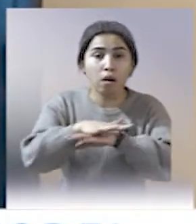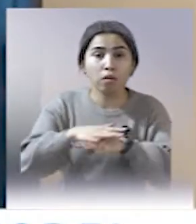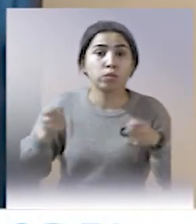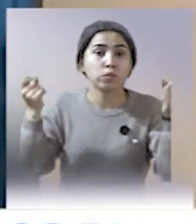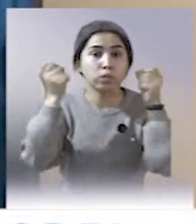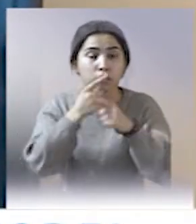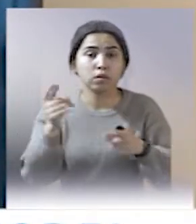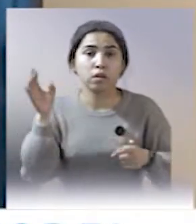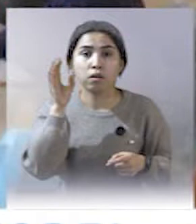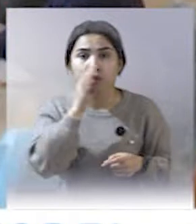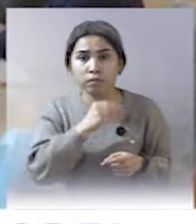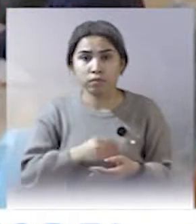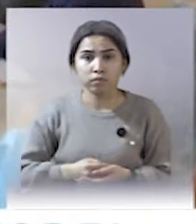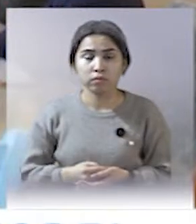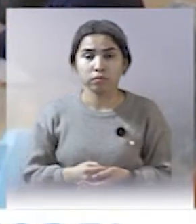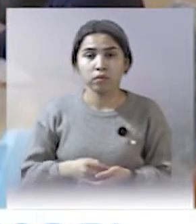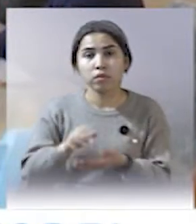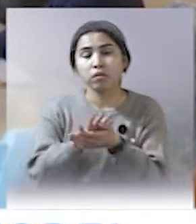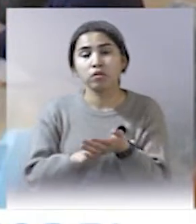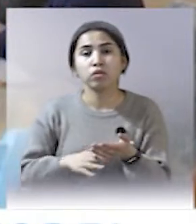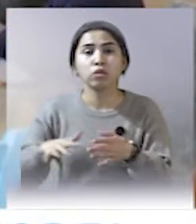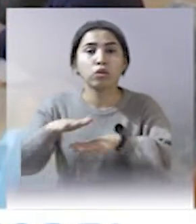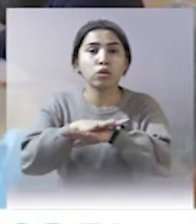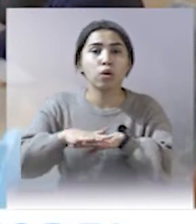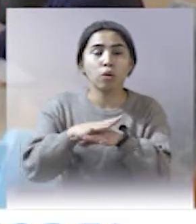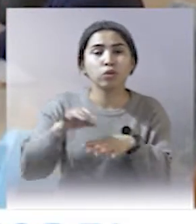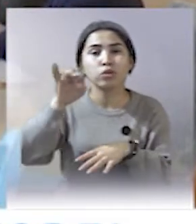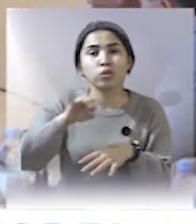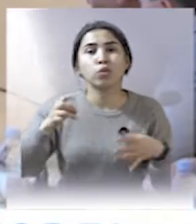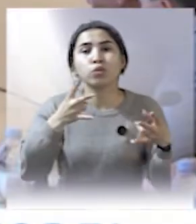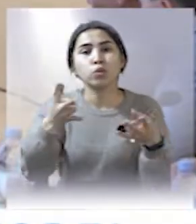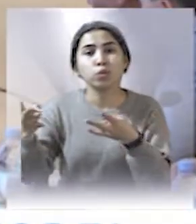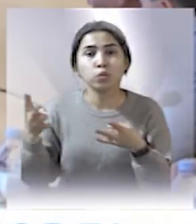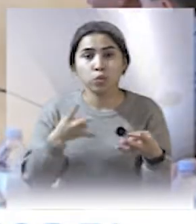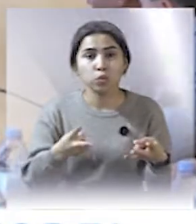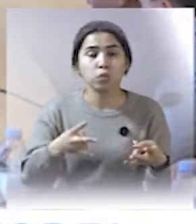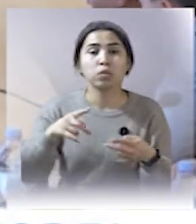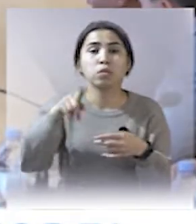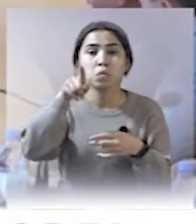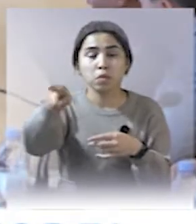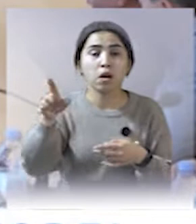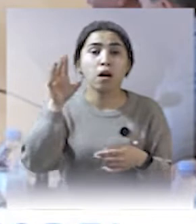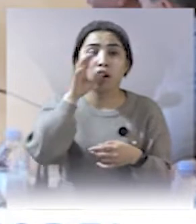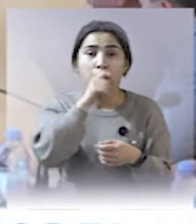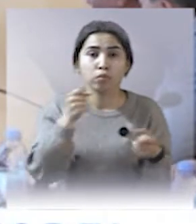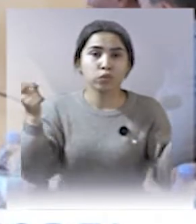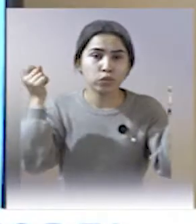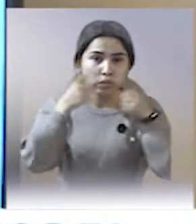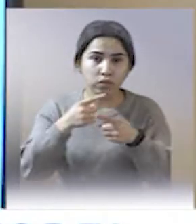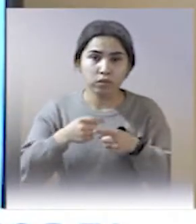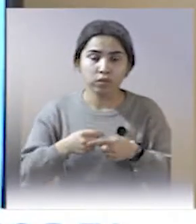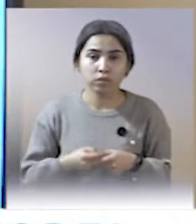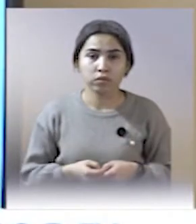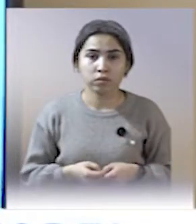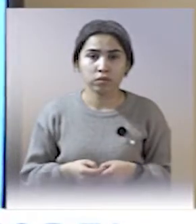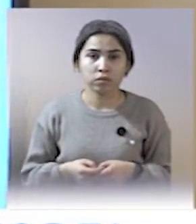кей жәдігерлерден бейхабар. Енді дүйім жұртқа танытатын тарихи мұралардың тізіміне 10 ауданның да қасиетті жерлері енді. Айта кетейік,